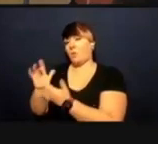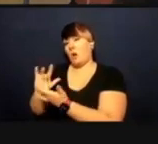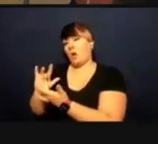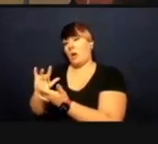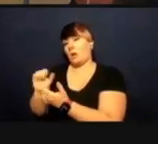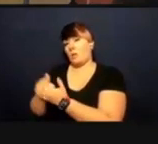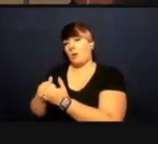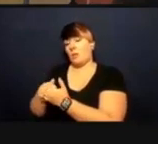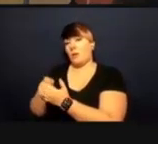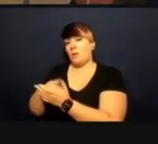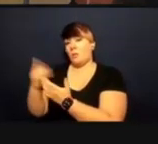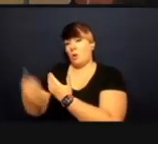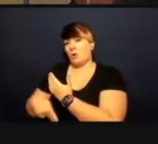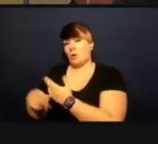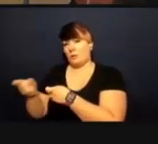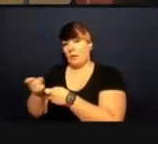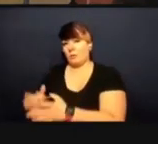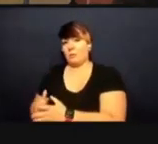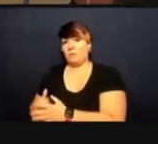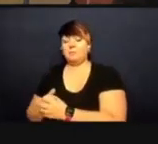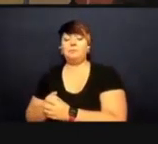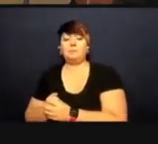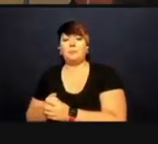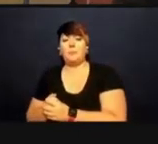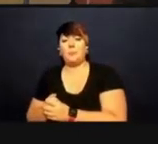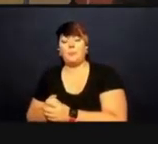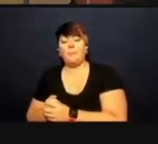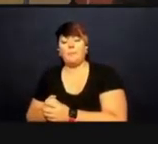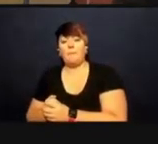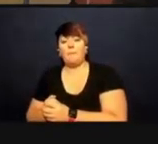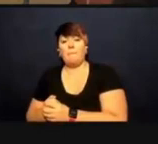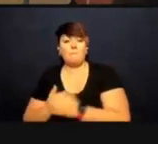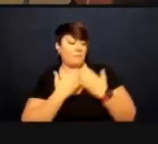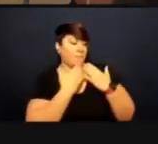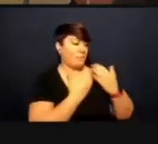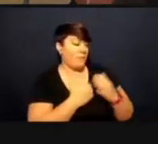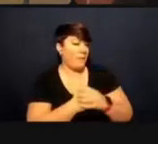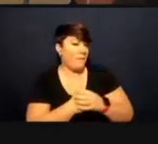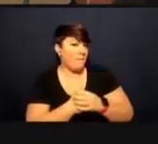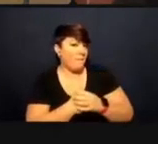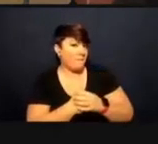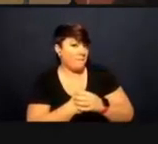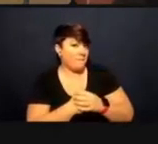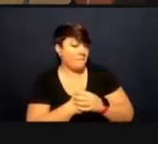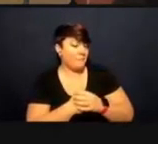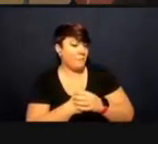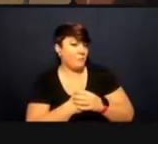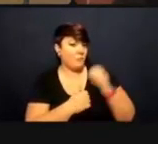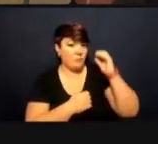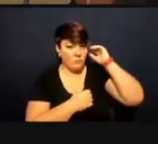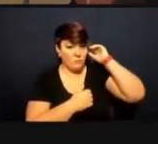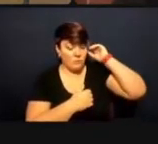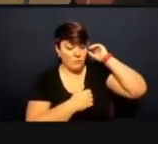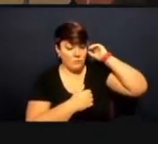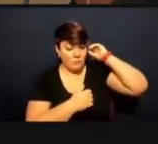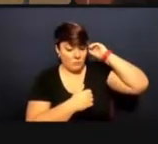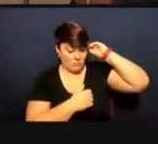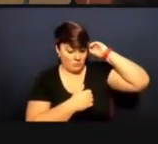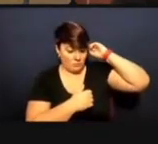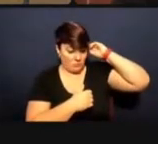na msimamizi huyu anafuatilia kila kitu kinachoendelea katika mashule.